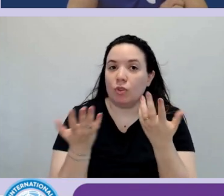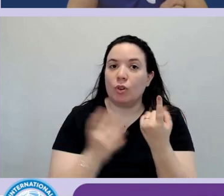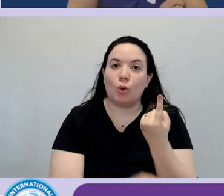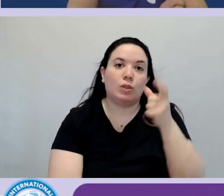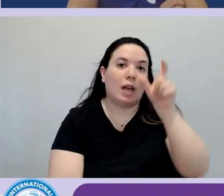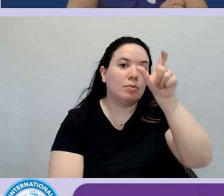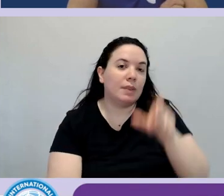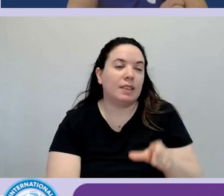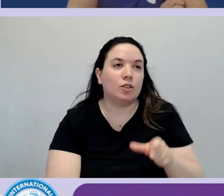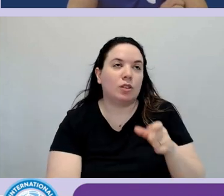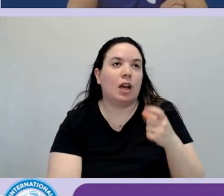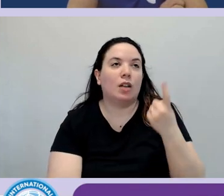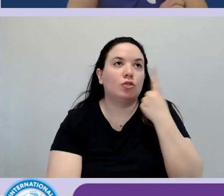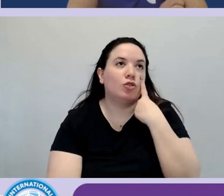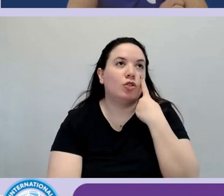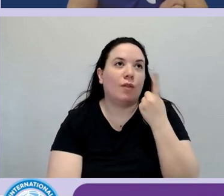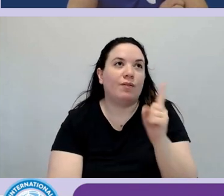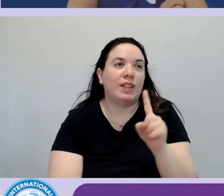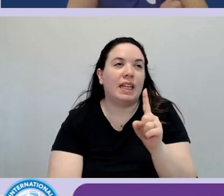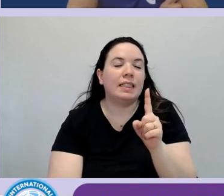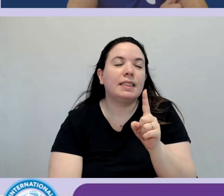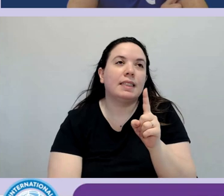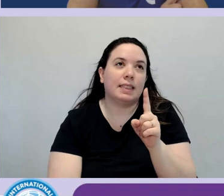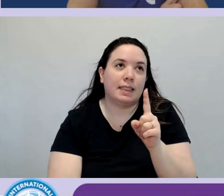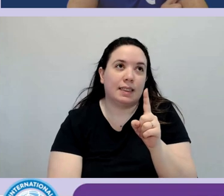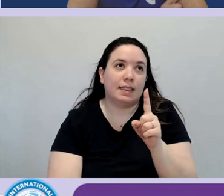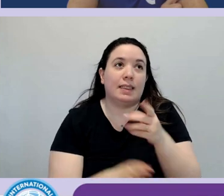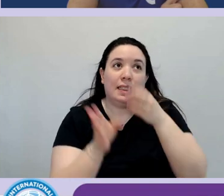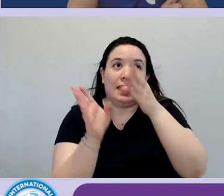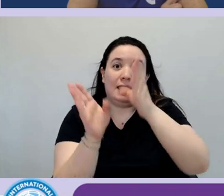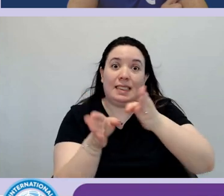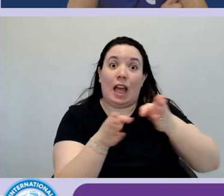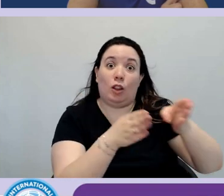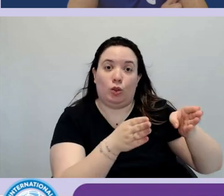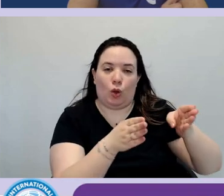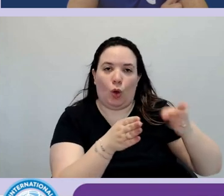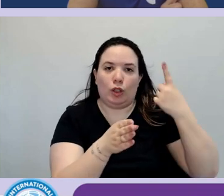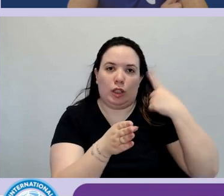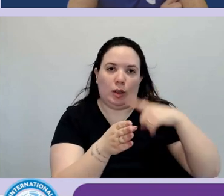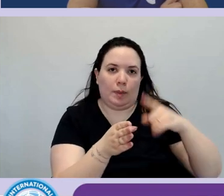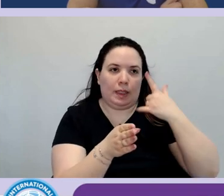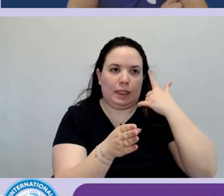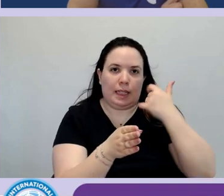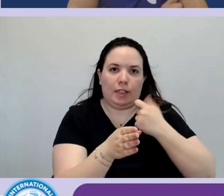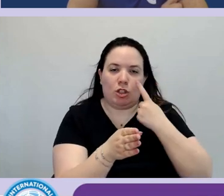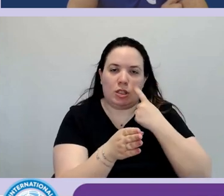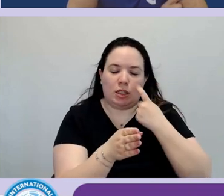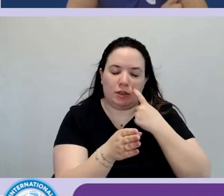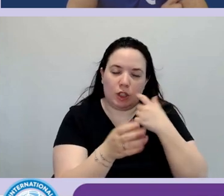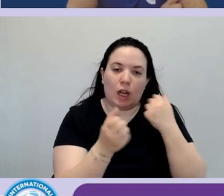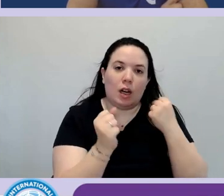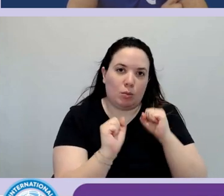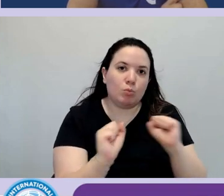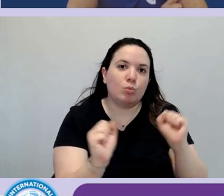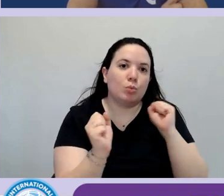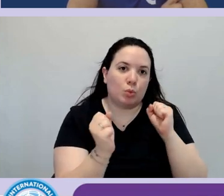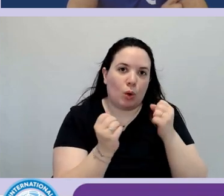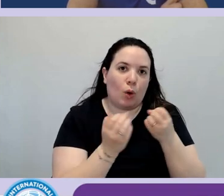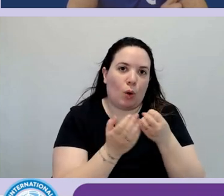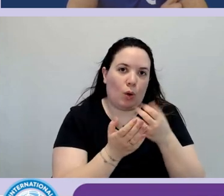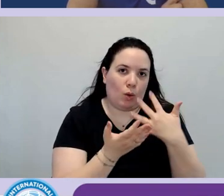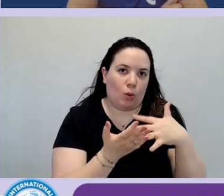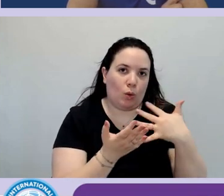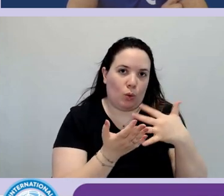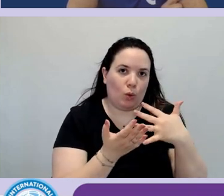vedente come dire possono essere davvero molto importanti per migliorare e aumentare quella che è